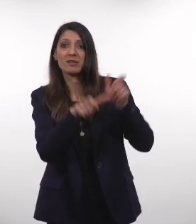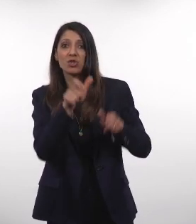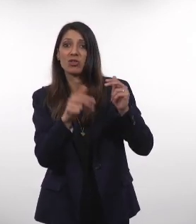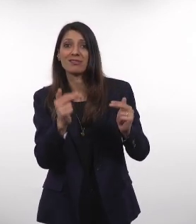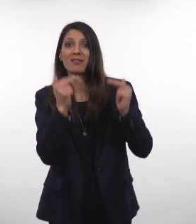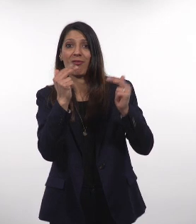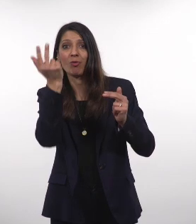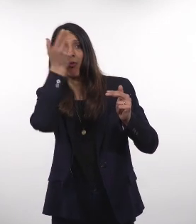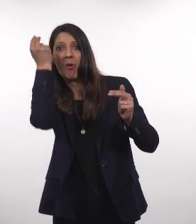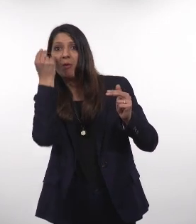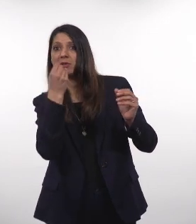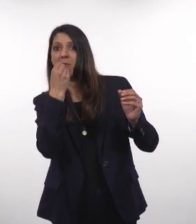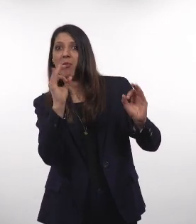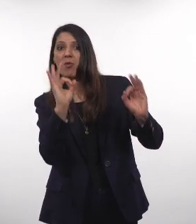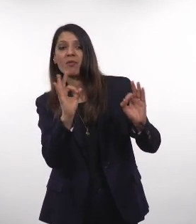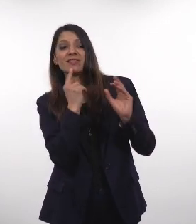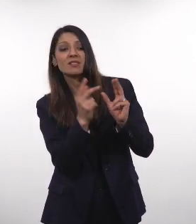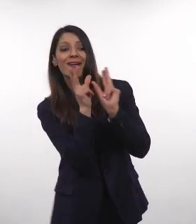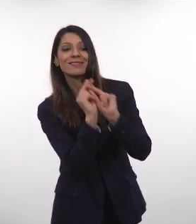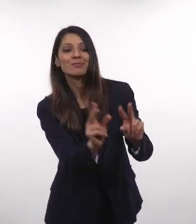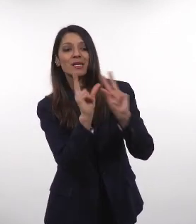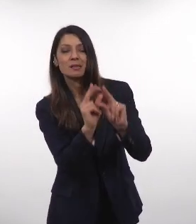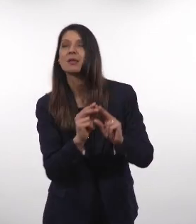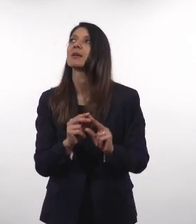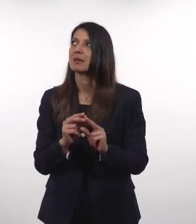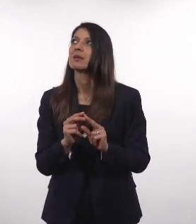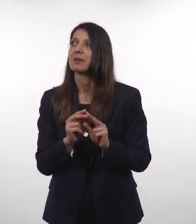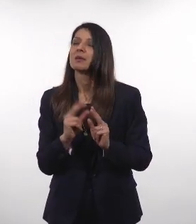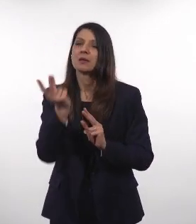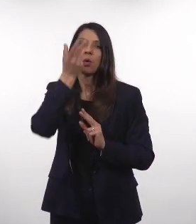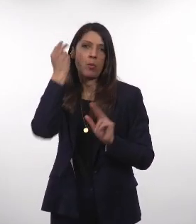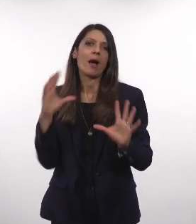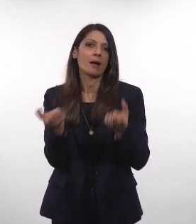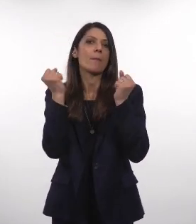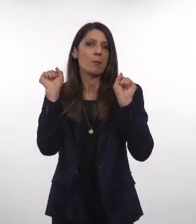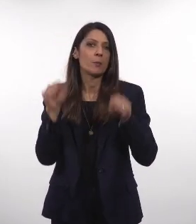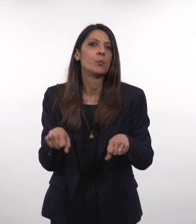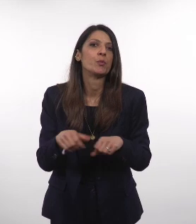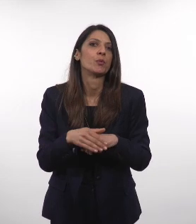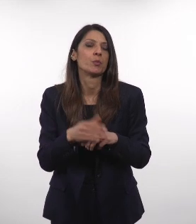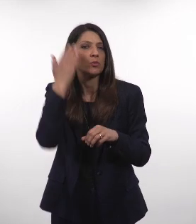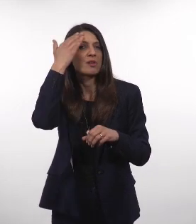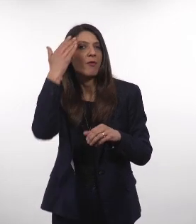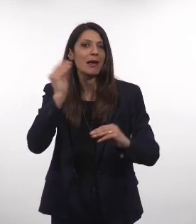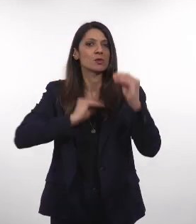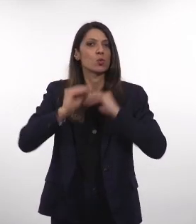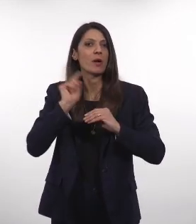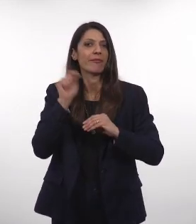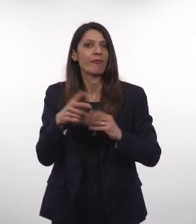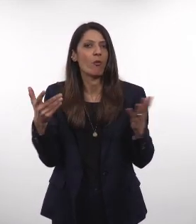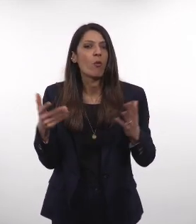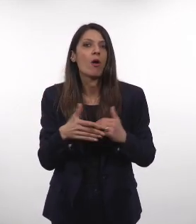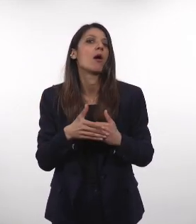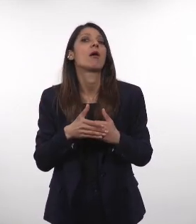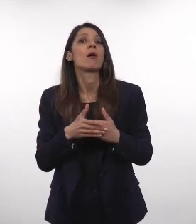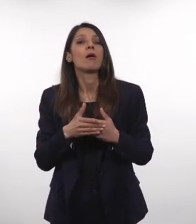capacité, avec des explications, de comprendre in fine le soin qui va s'adresser à eux, et qui finalement en fait